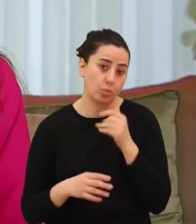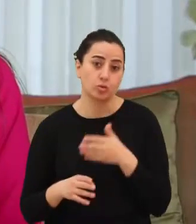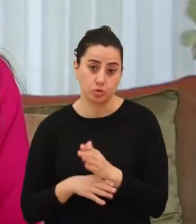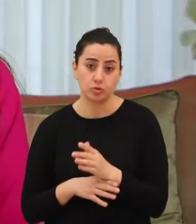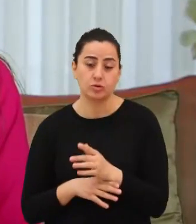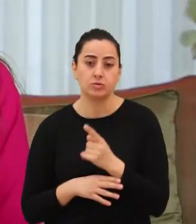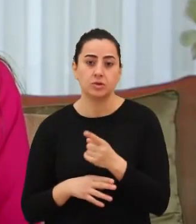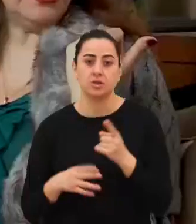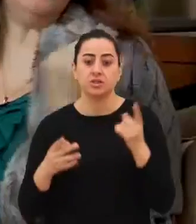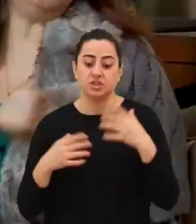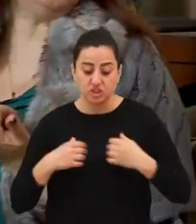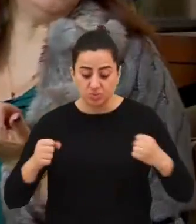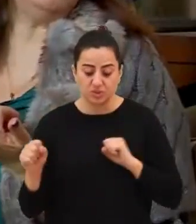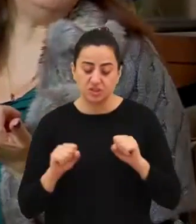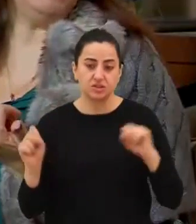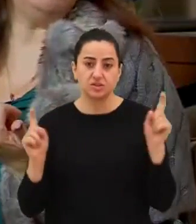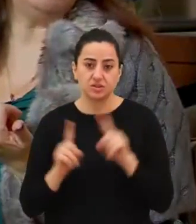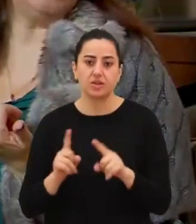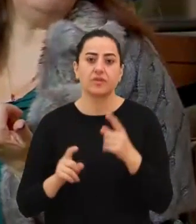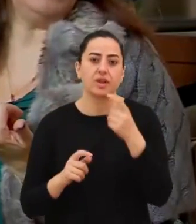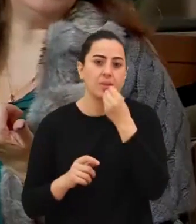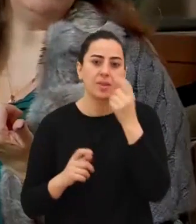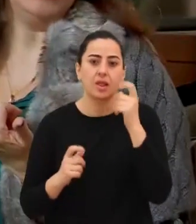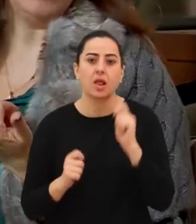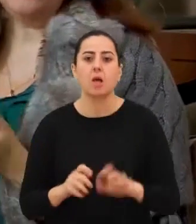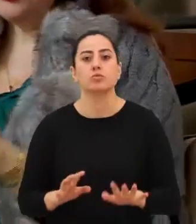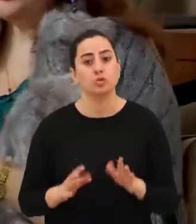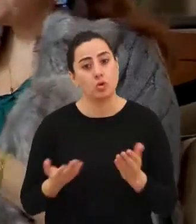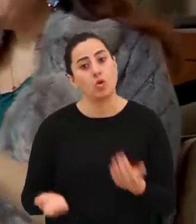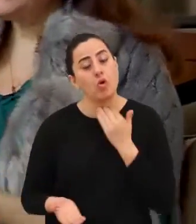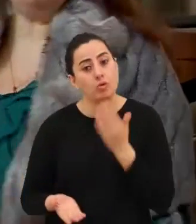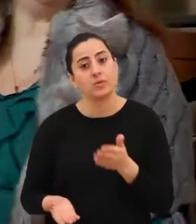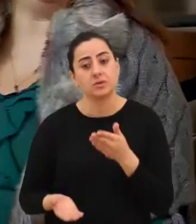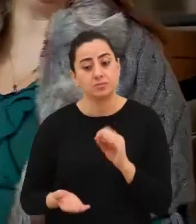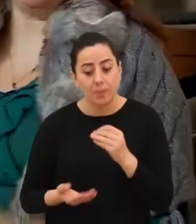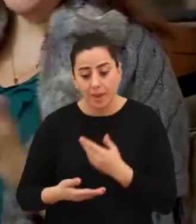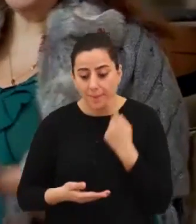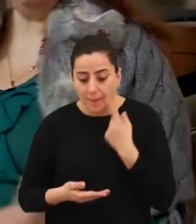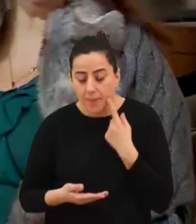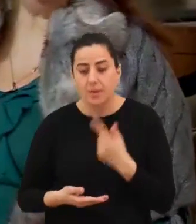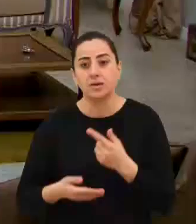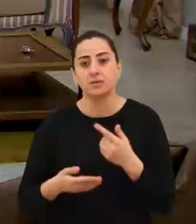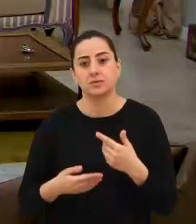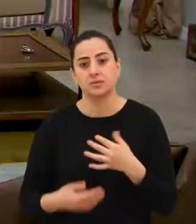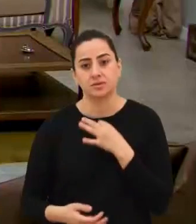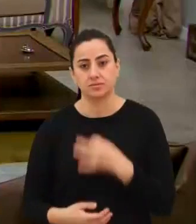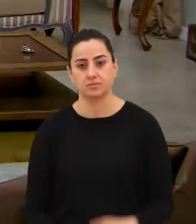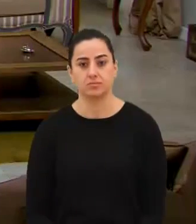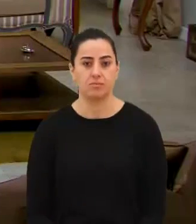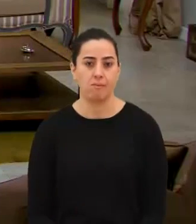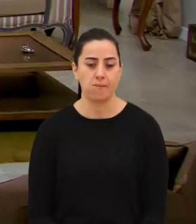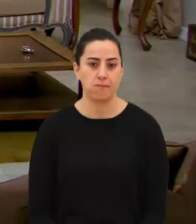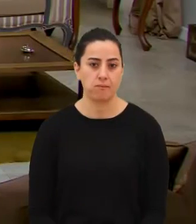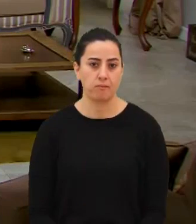Sen doğum kilolarına taktın, yeteri kadar beslenmiyorsun evladım. Hayır, sonuçta bebek emziriyorsun. Akışına bırak.